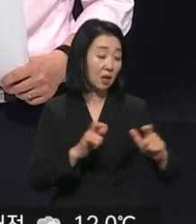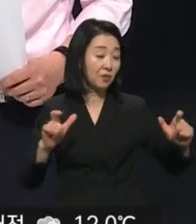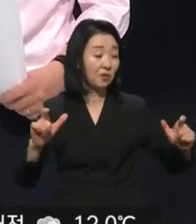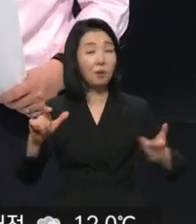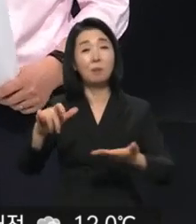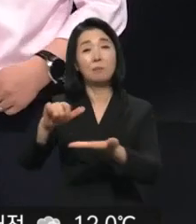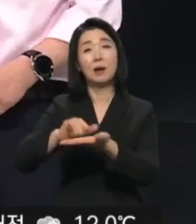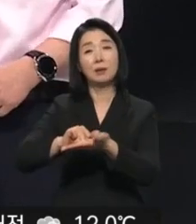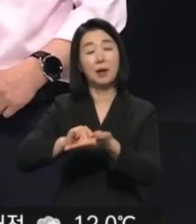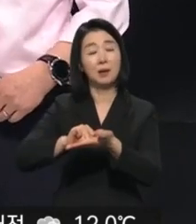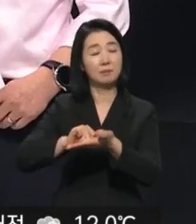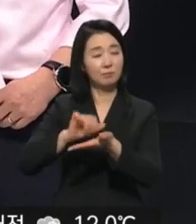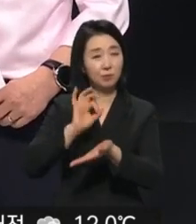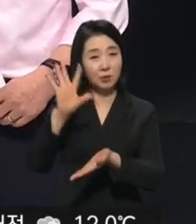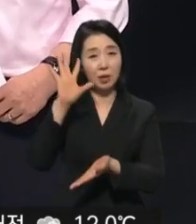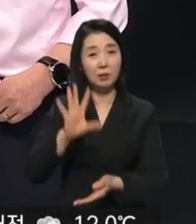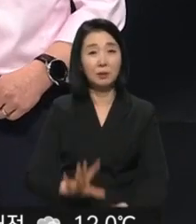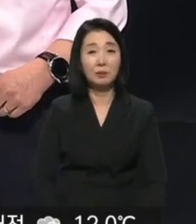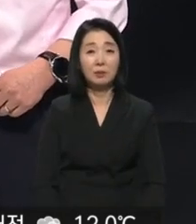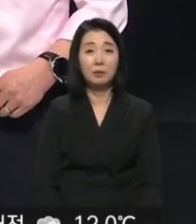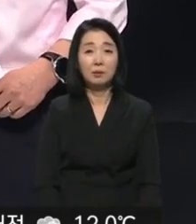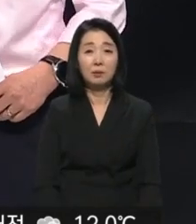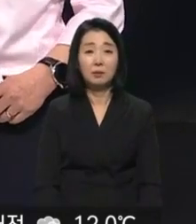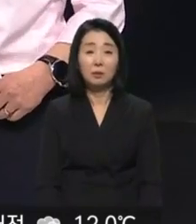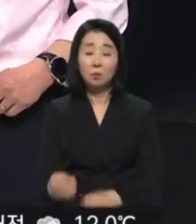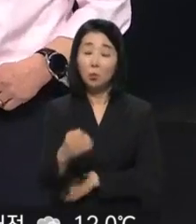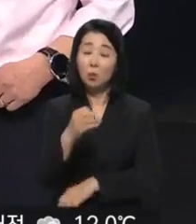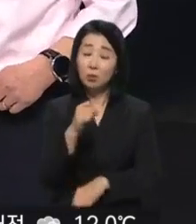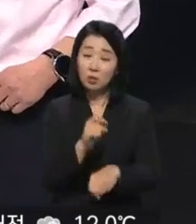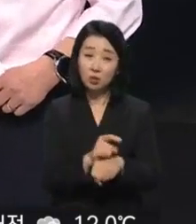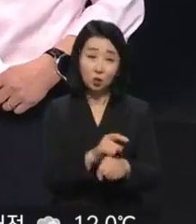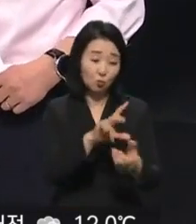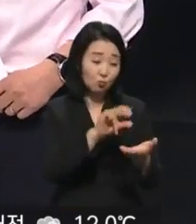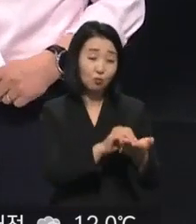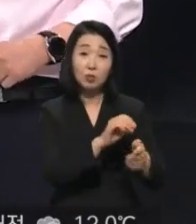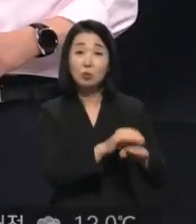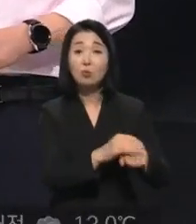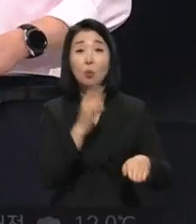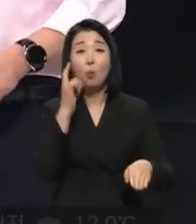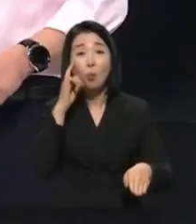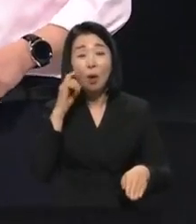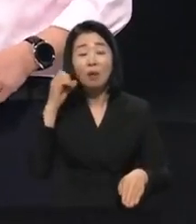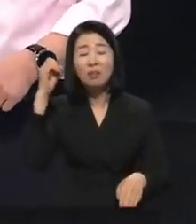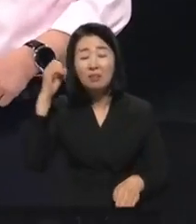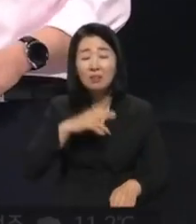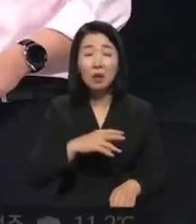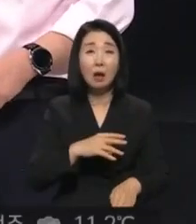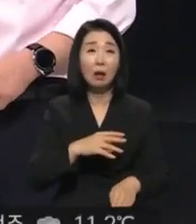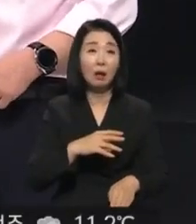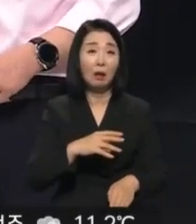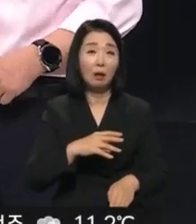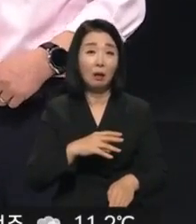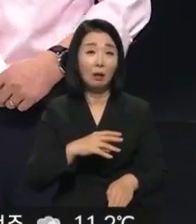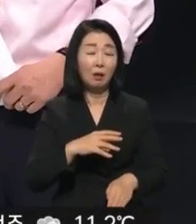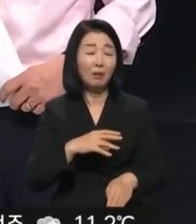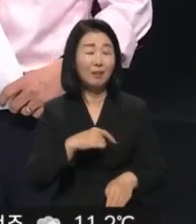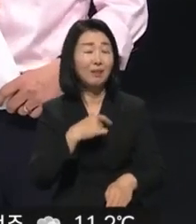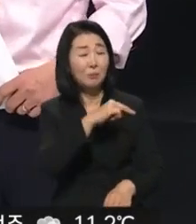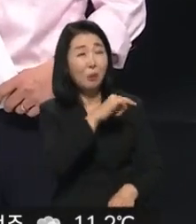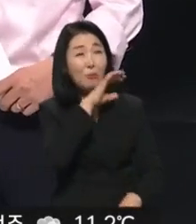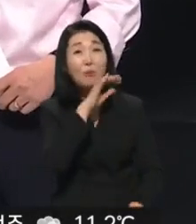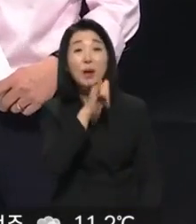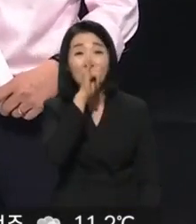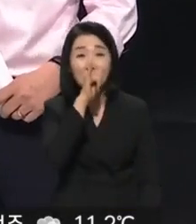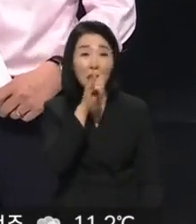받아들이지 못하겠다는 겁니다. 가장 본질적인 문제를 놓고 그저 프레임이다 치부를 하는 건 정부